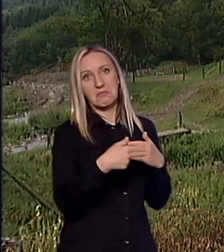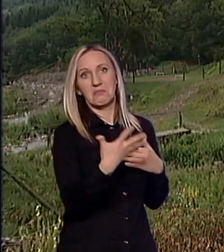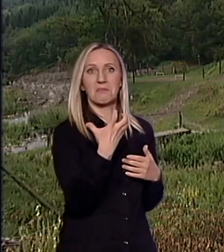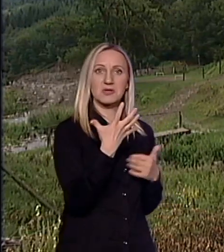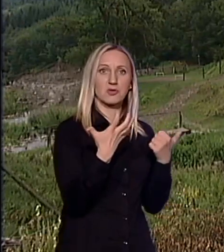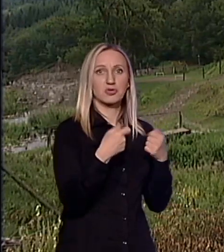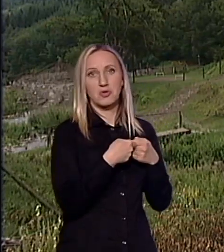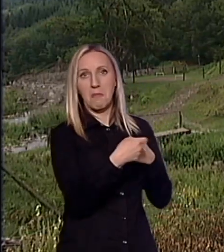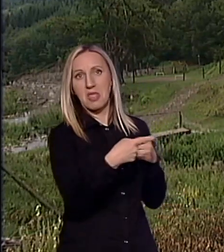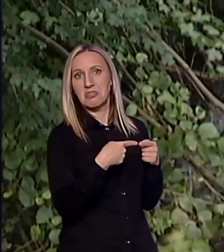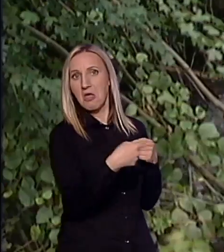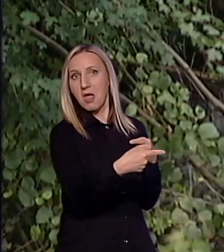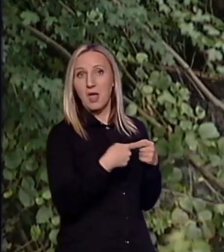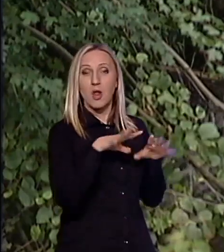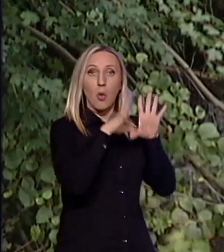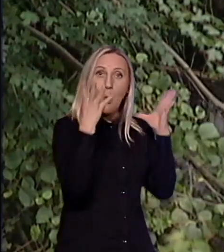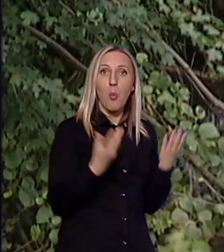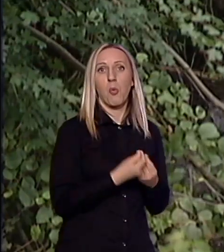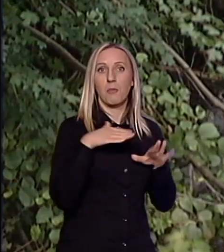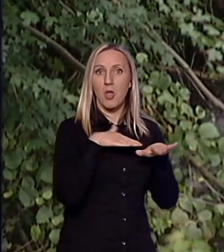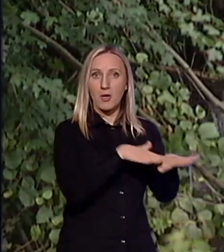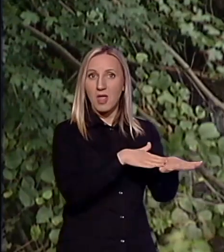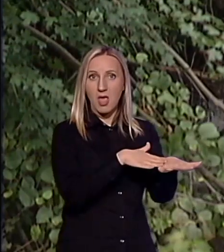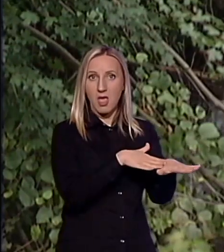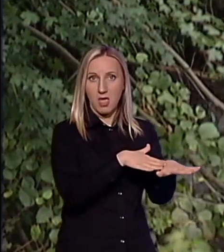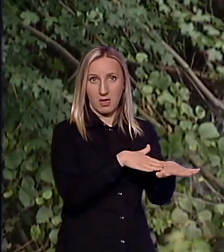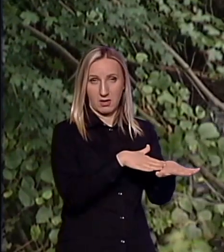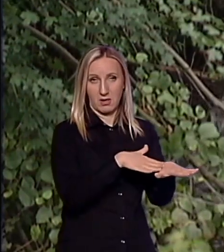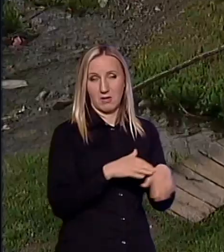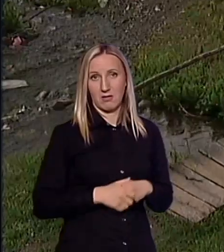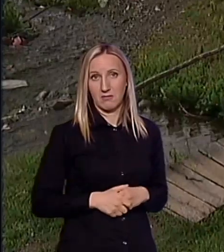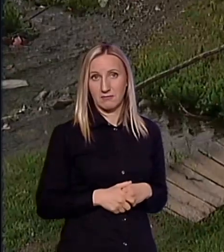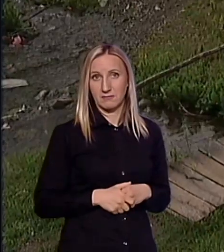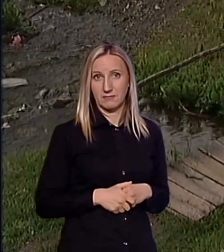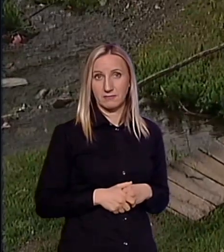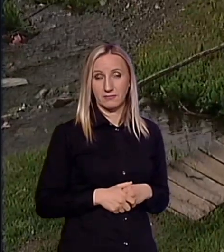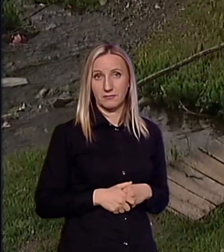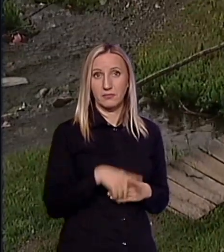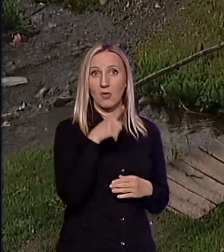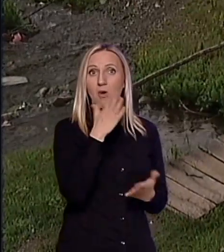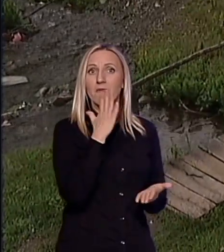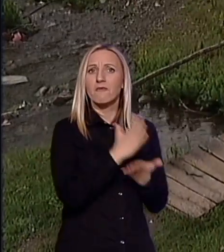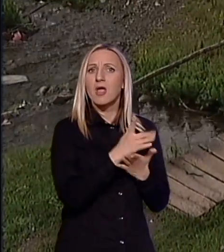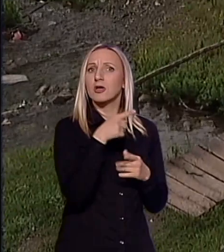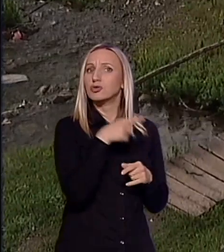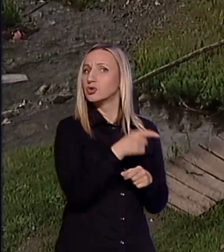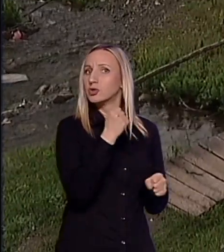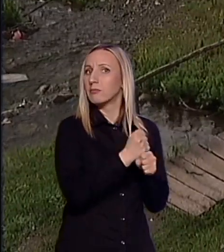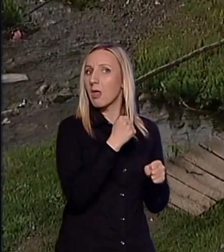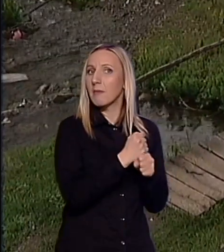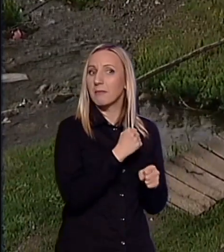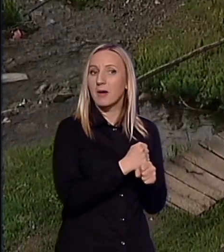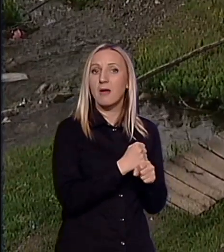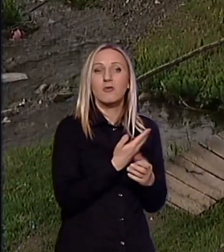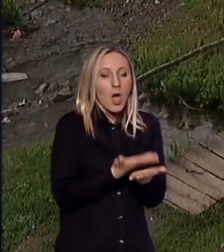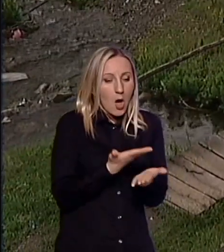500-600 metara od ukupne ove rečice koja ide do Zvonca. To je urađeno na osnovu prostornog